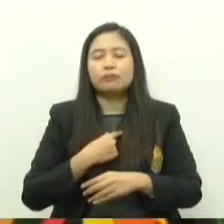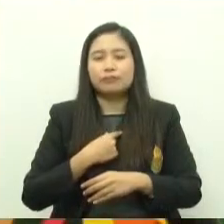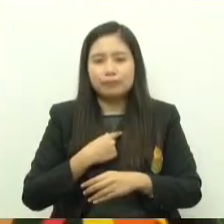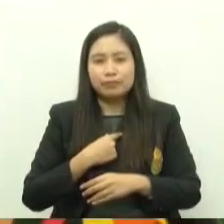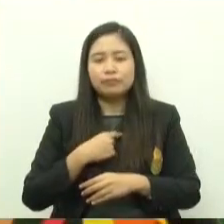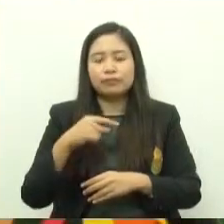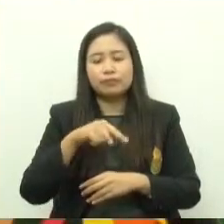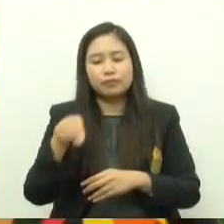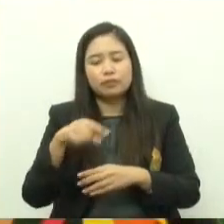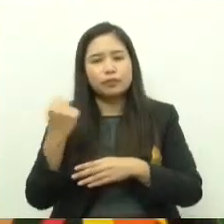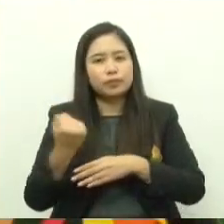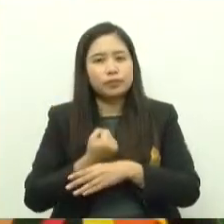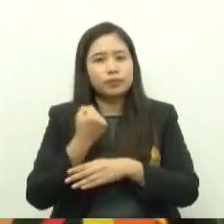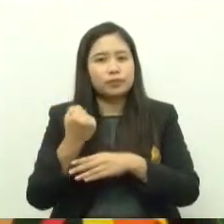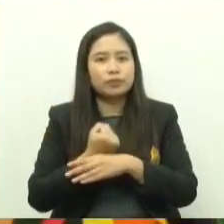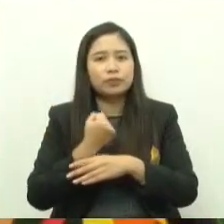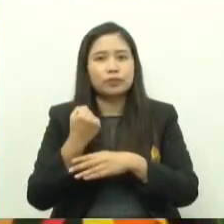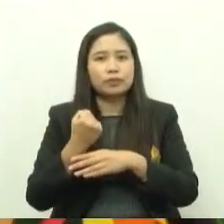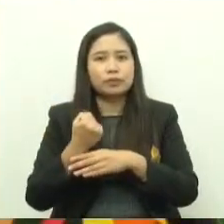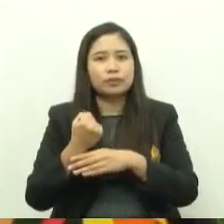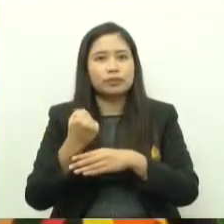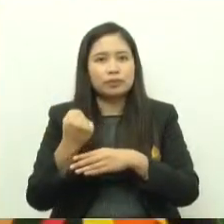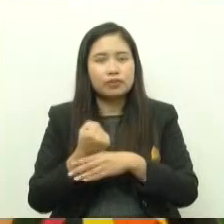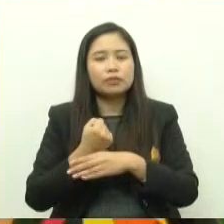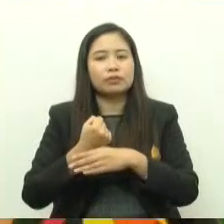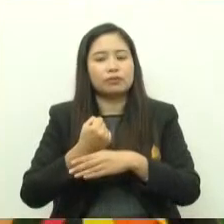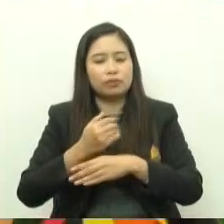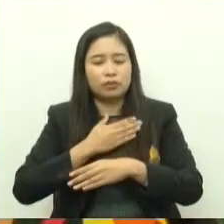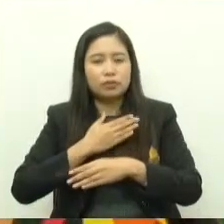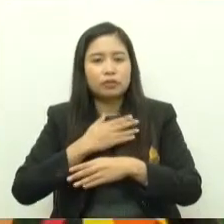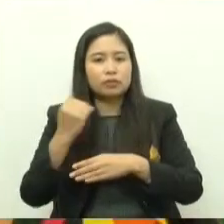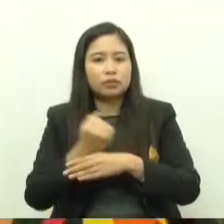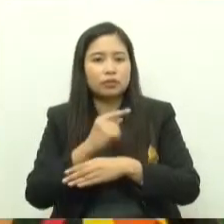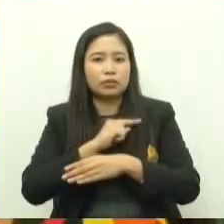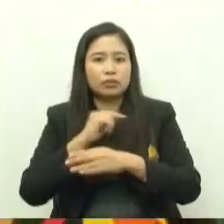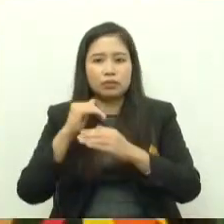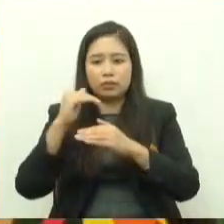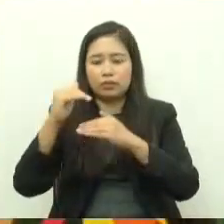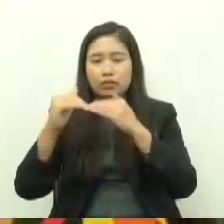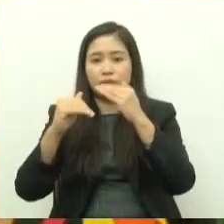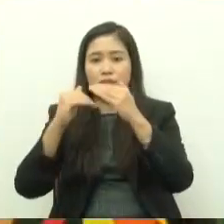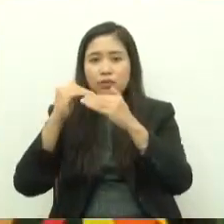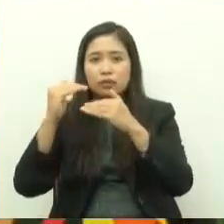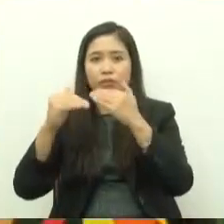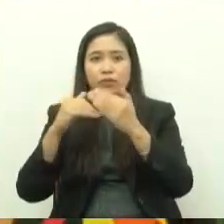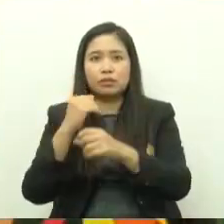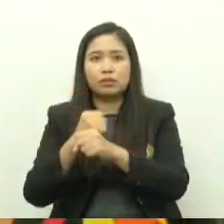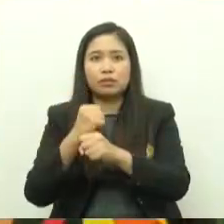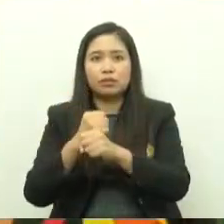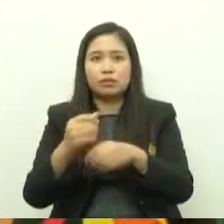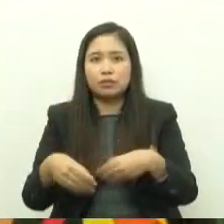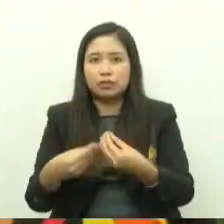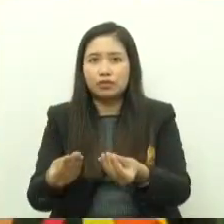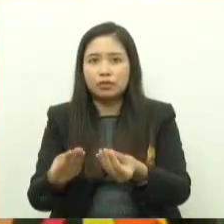เริ่มฝึกสีมือตัวเองเพื่อจะพัดทางนาเพื่อจะทำให้คนอื่น